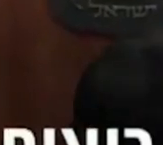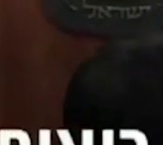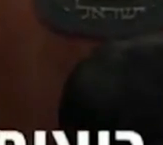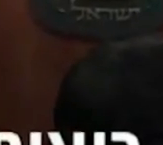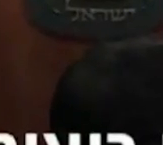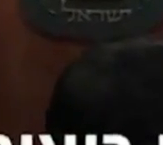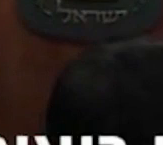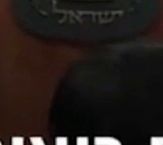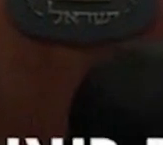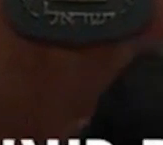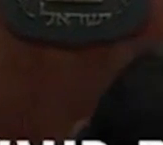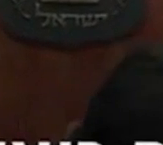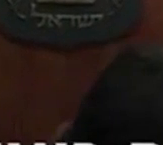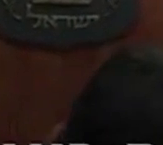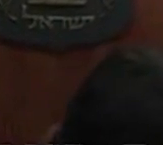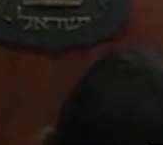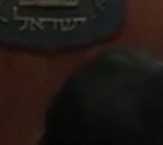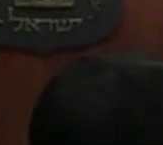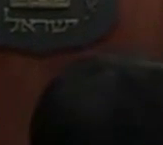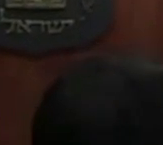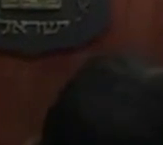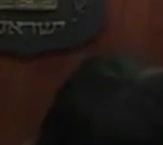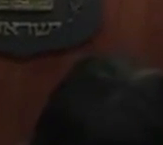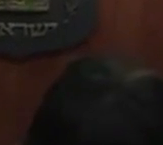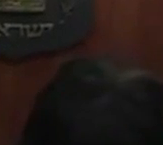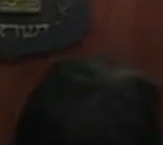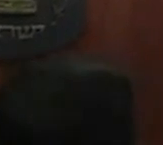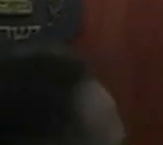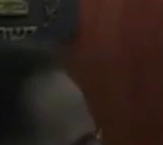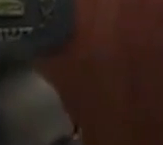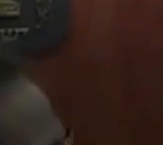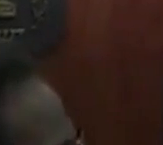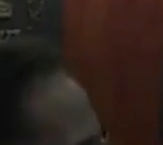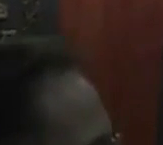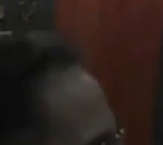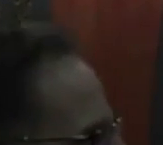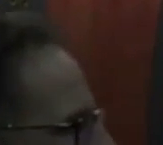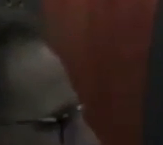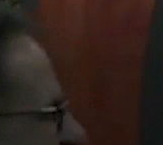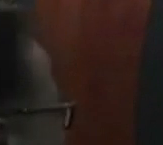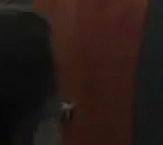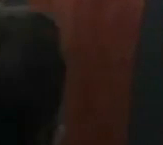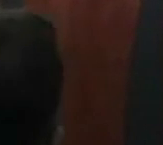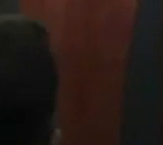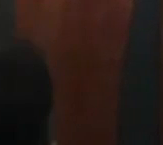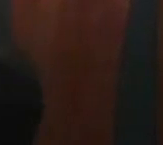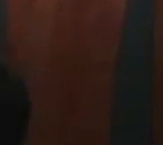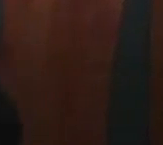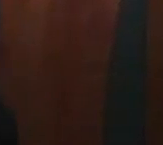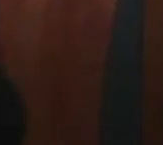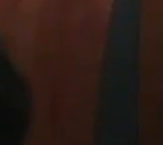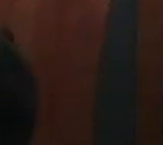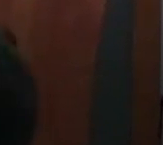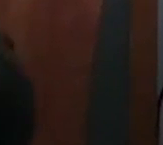בנושאים, אתם יכולים לשאול על מה שאתם רוצים. תתקשרו למערכות שלכם, הם יזרימו לכם שאלות מביכות. תעשו